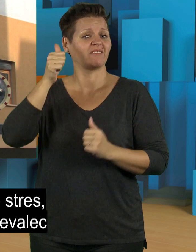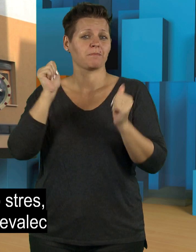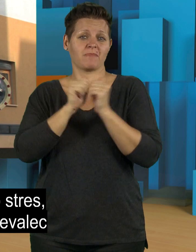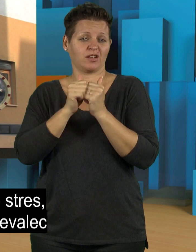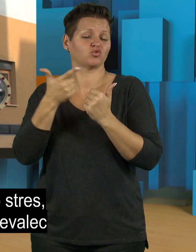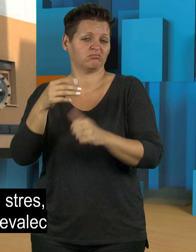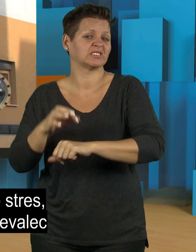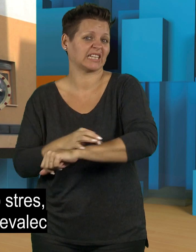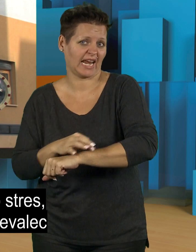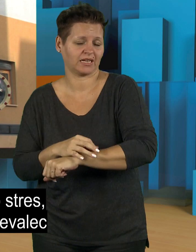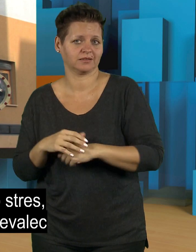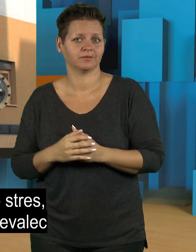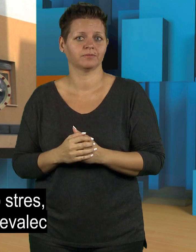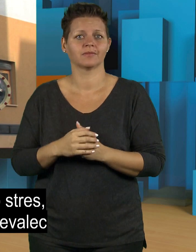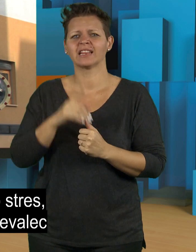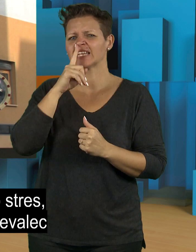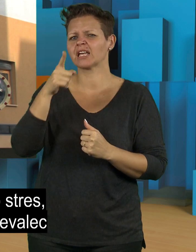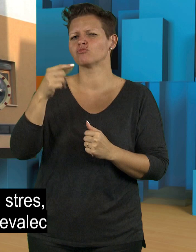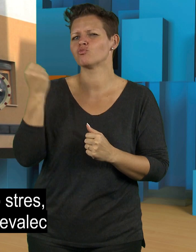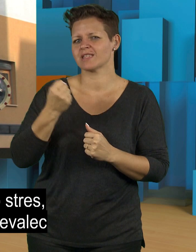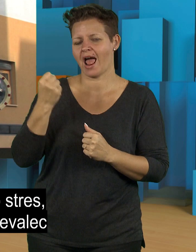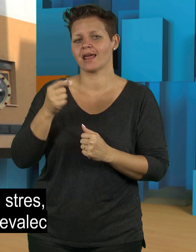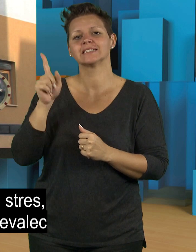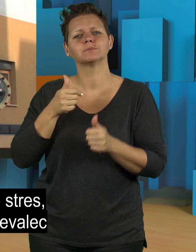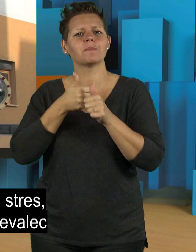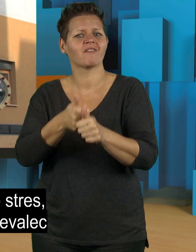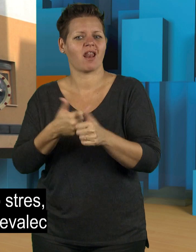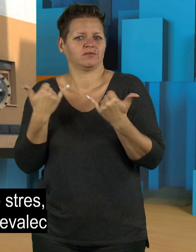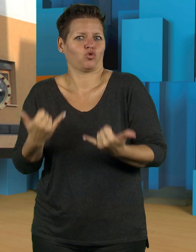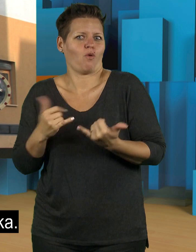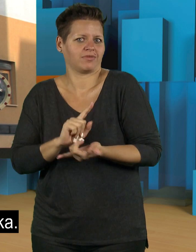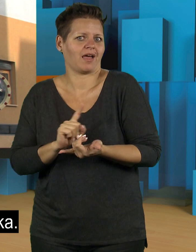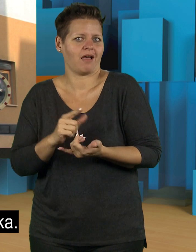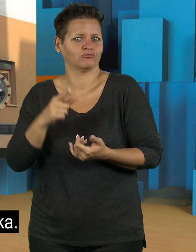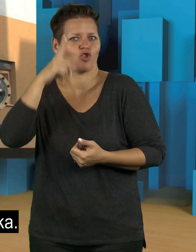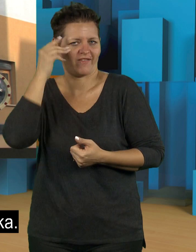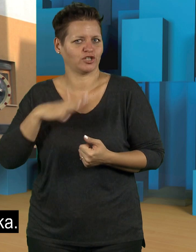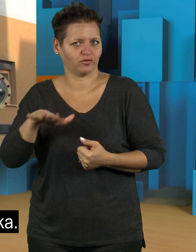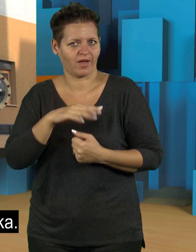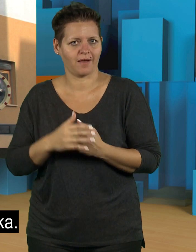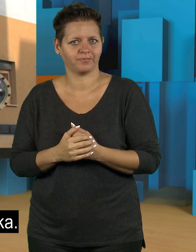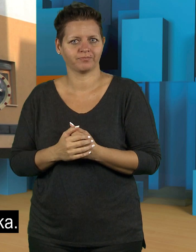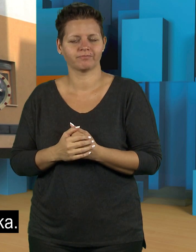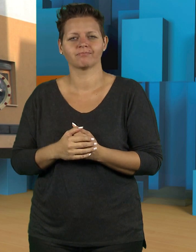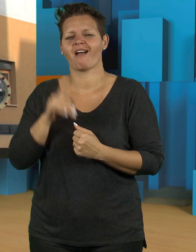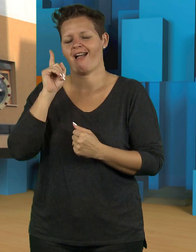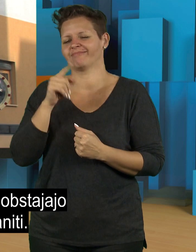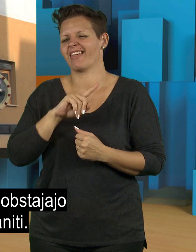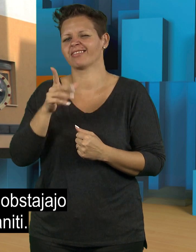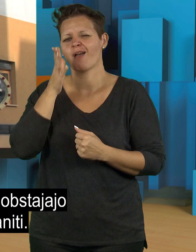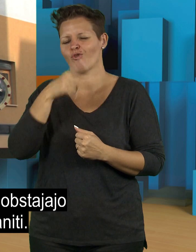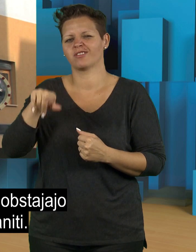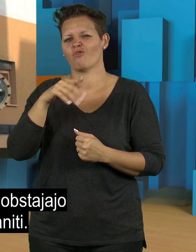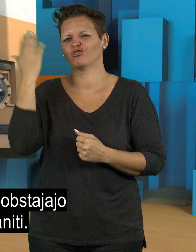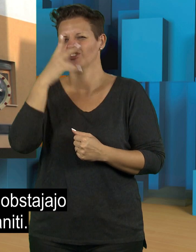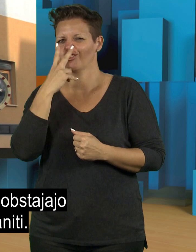Na prvem mestu je to stres, tihi ubijalec in spremljevalec sodobnega človeka. A ne